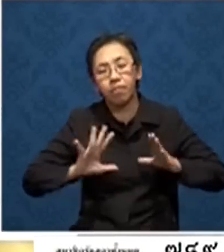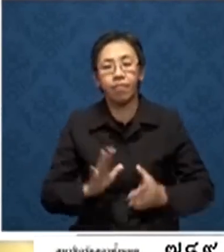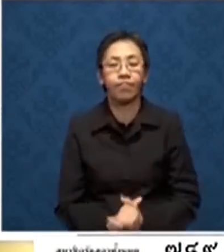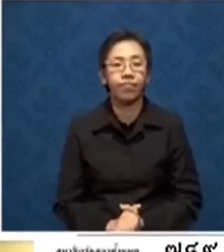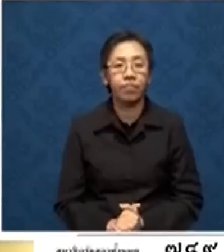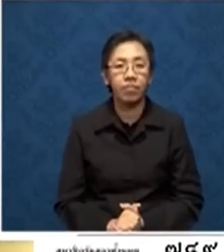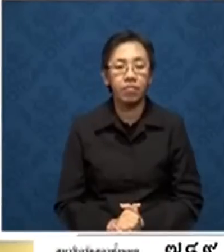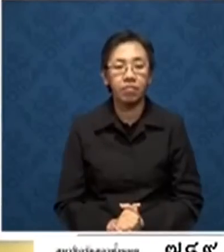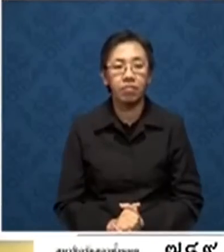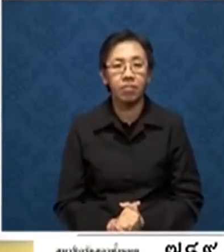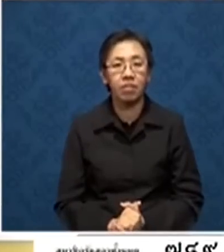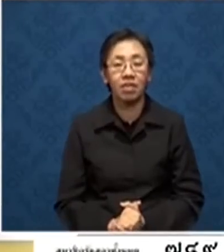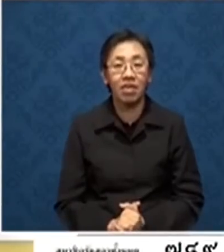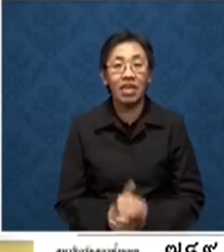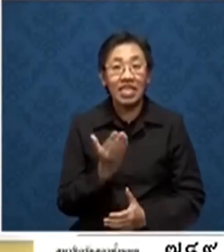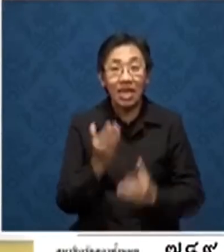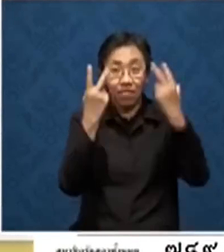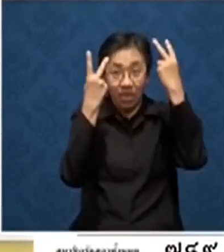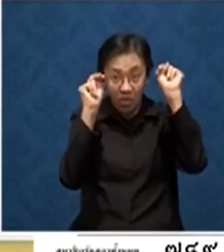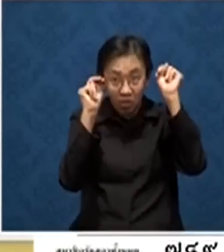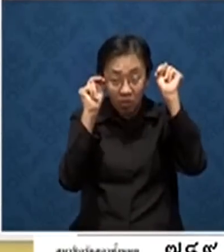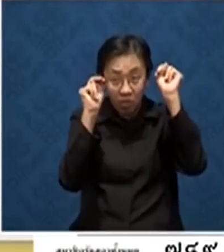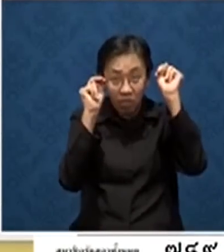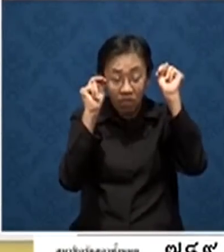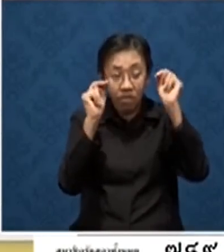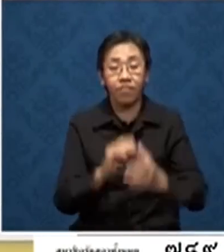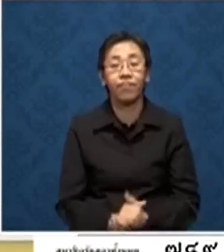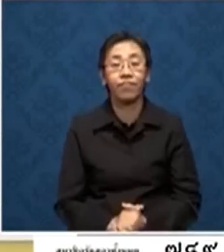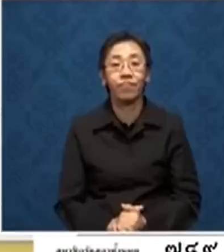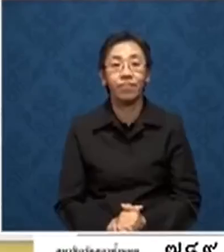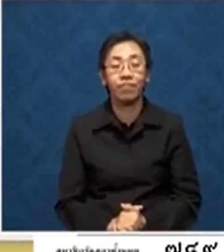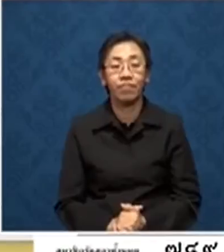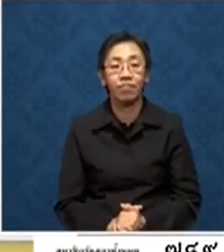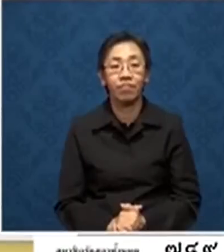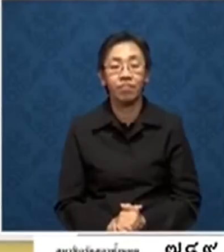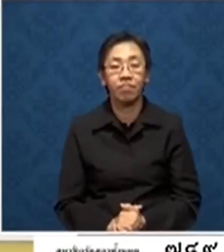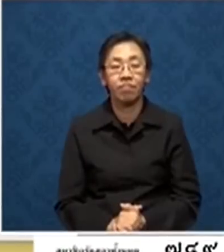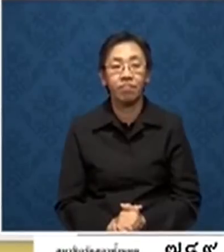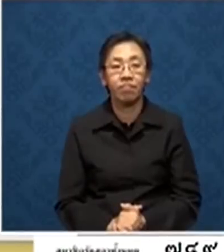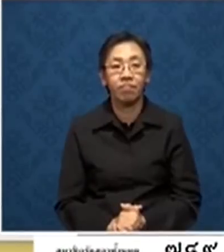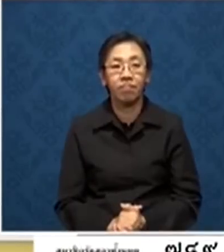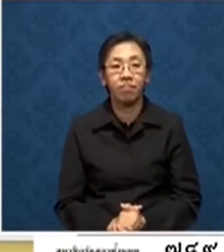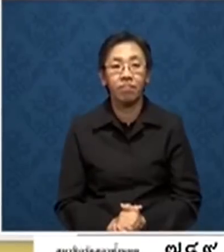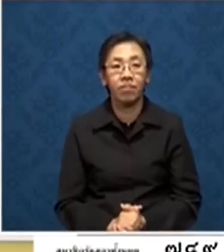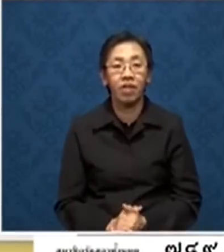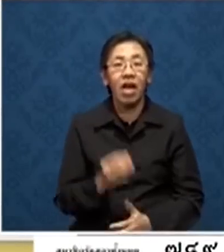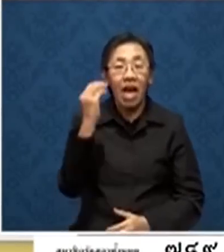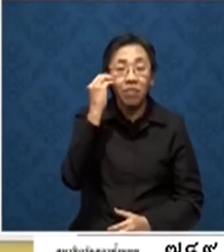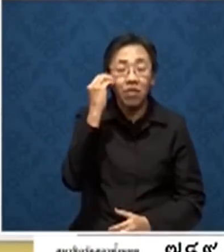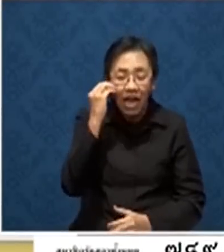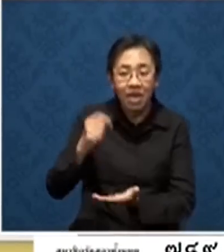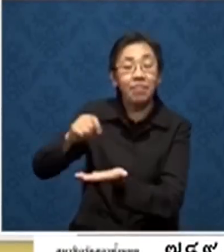ถ้าเป็นนายกรัฐมนตรีท่านจะให้คุณวิชาไปลง